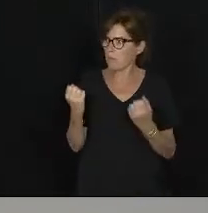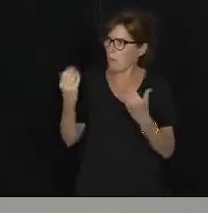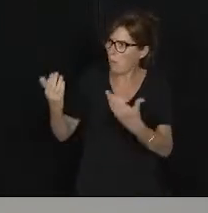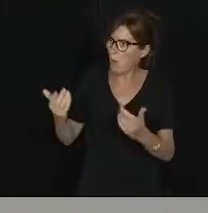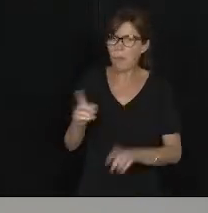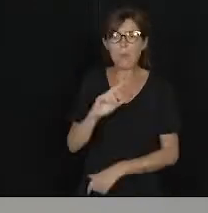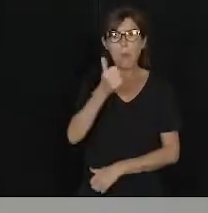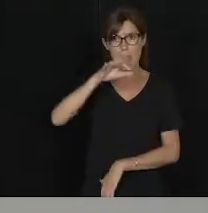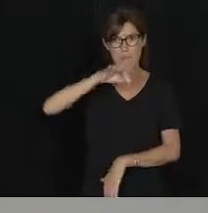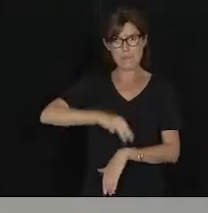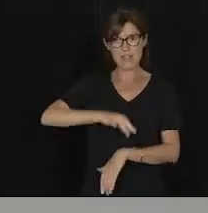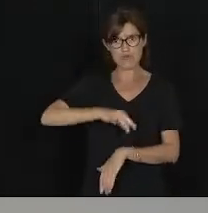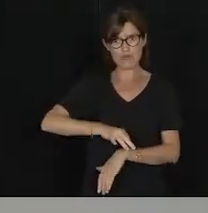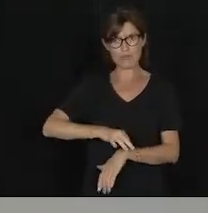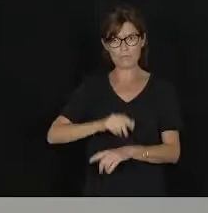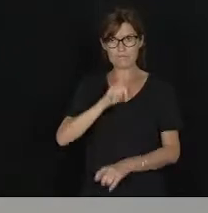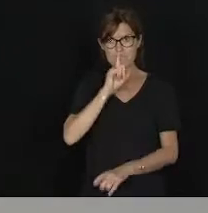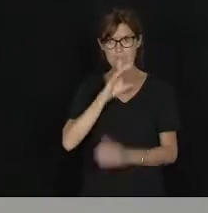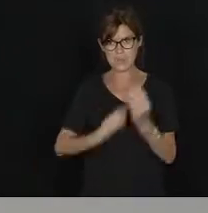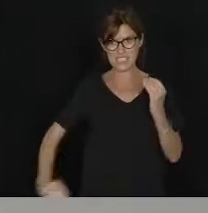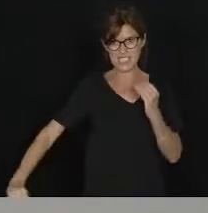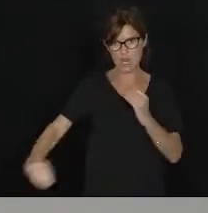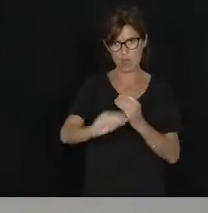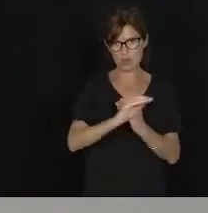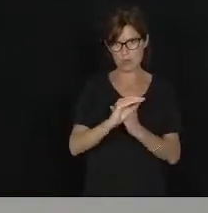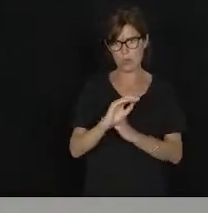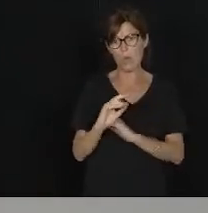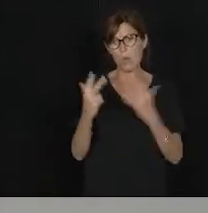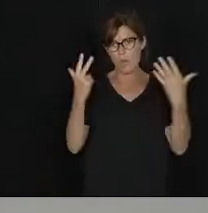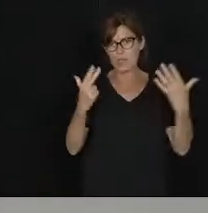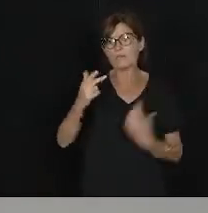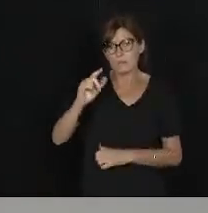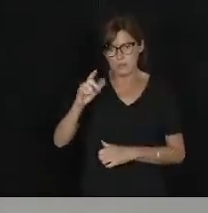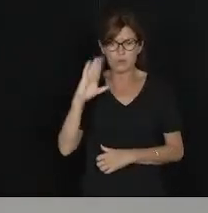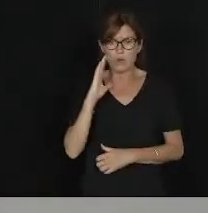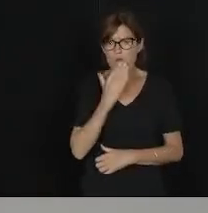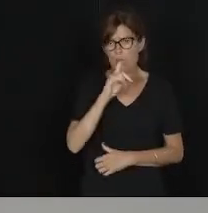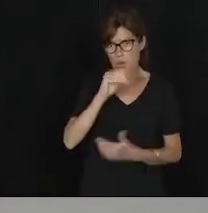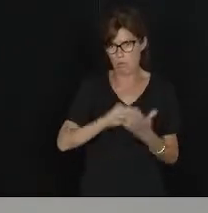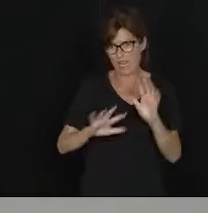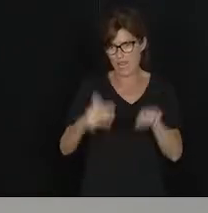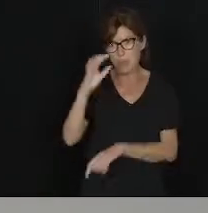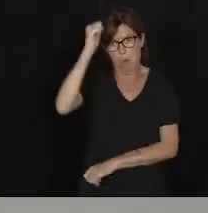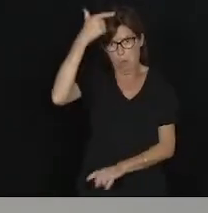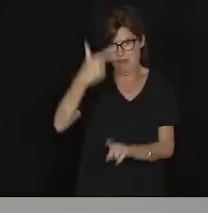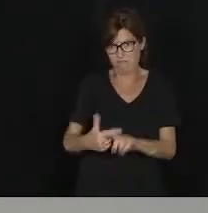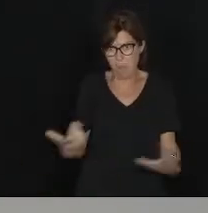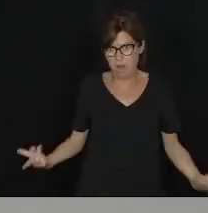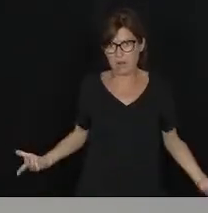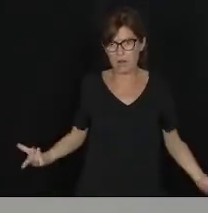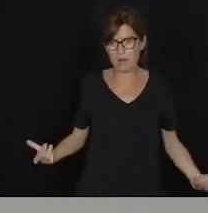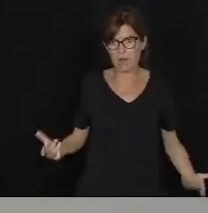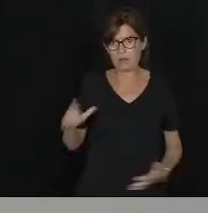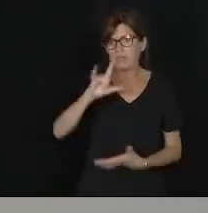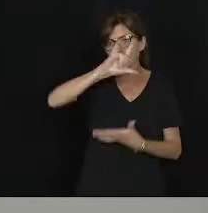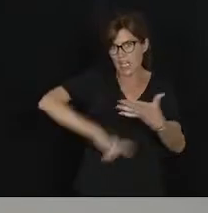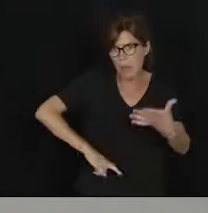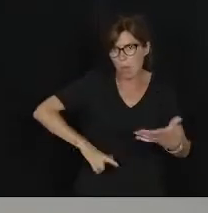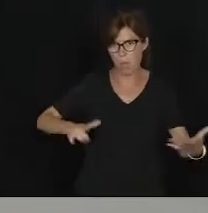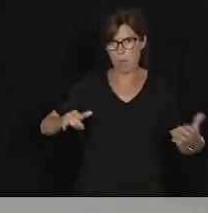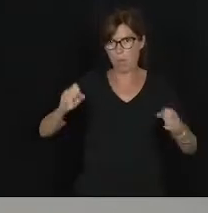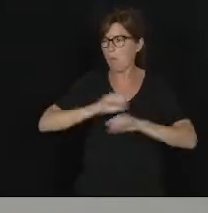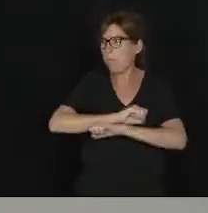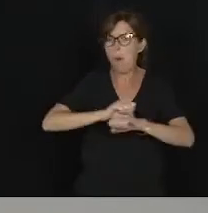silence, celle du 8 janvier 2015, au lendemain des attentats de Charlie Hebdo, ce temps de tension qui a provoqué un séisme dans la pensée sur l'école en